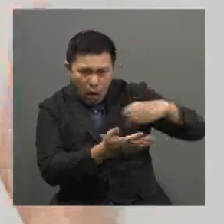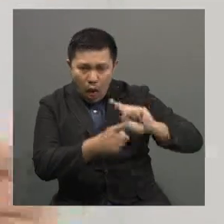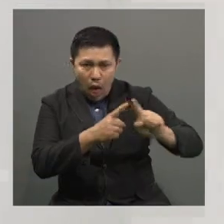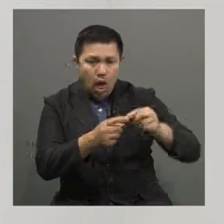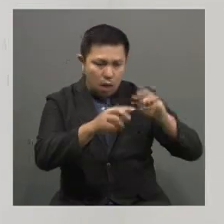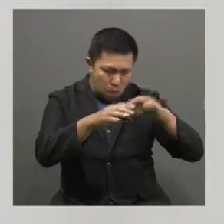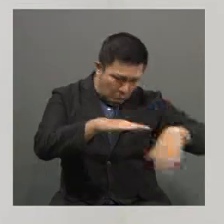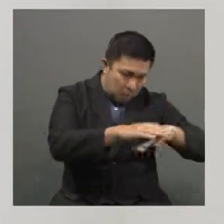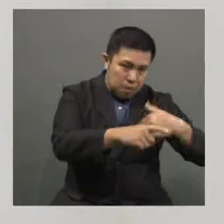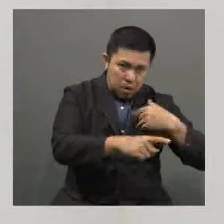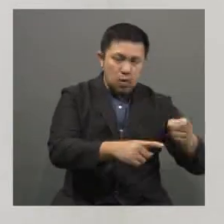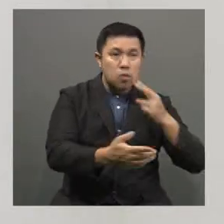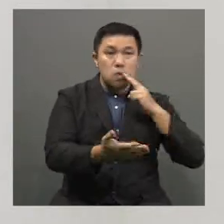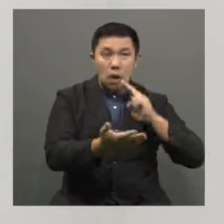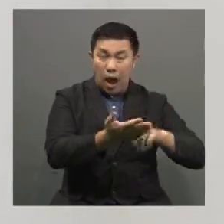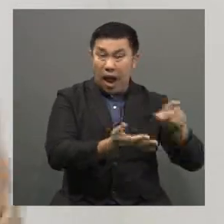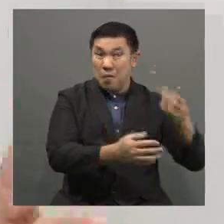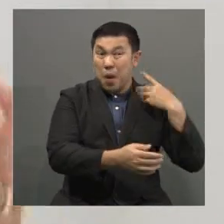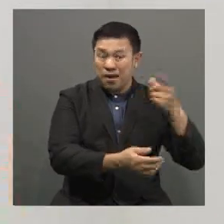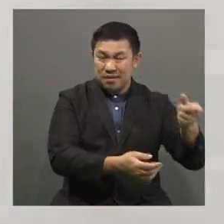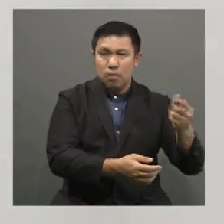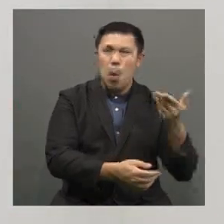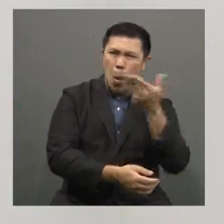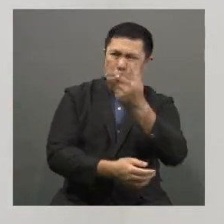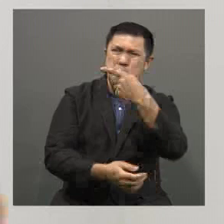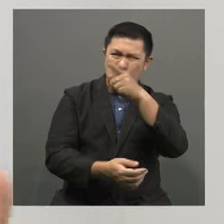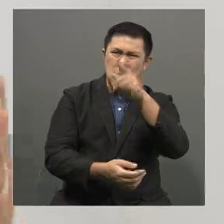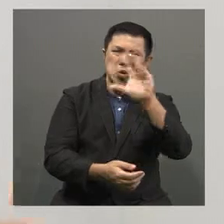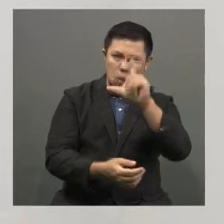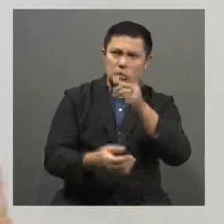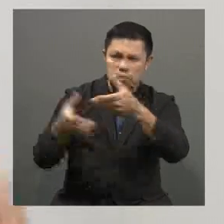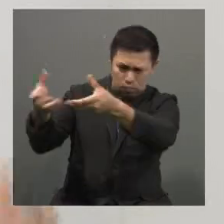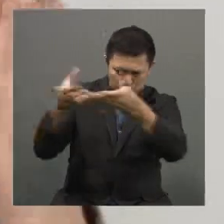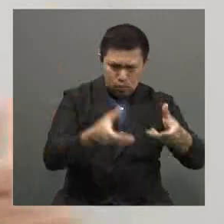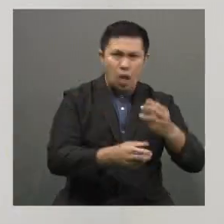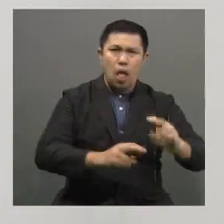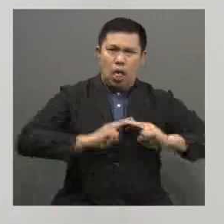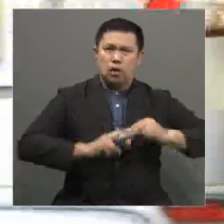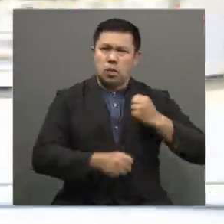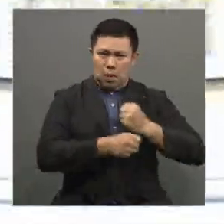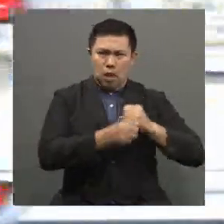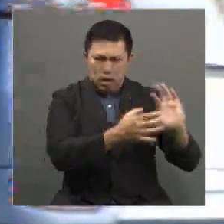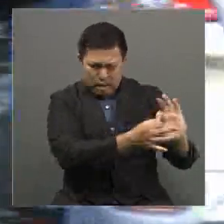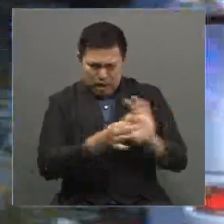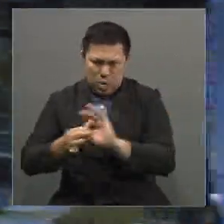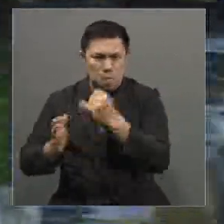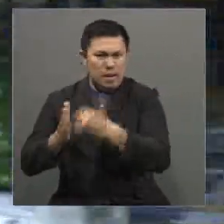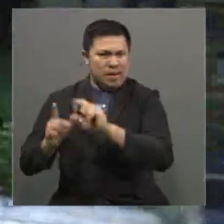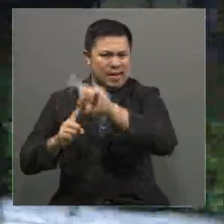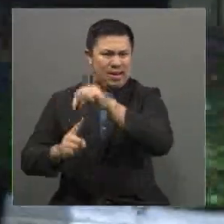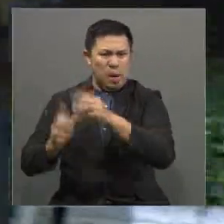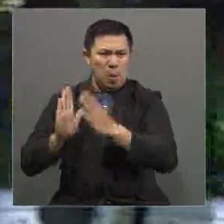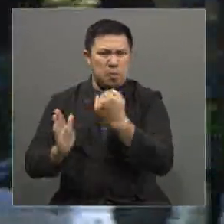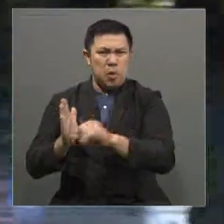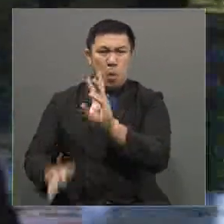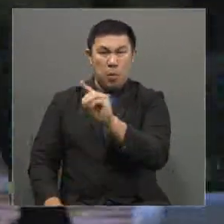ยังปขอรับสำนวนคดีกลับมาดำเนินการเองเนื่องจากมองว่ามันก็จะมีพมีความเกี่ยวพันกับคดีแรกเพราะฉะนั้น